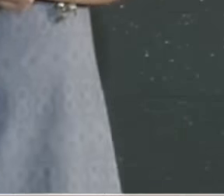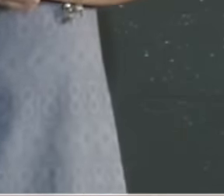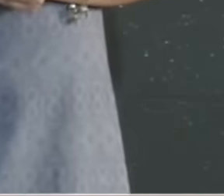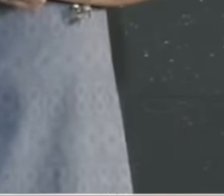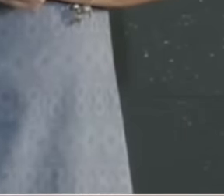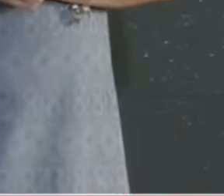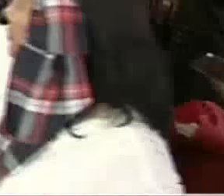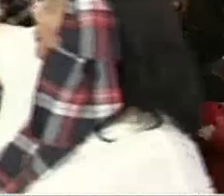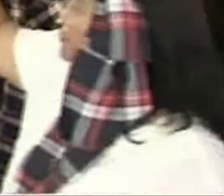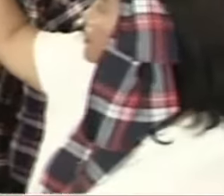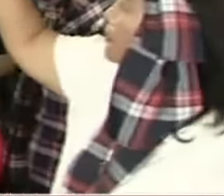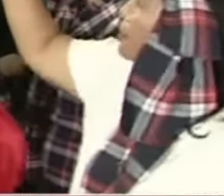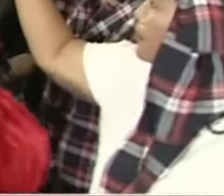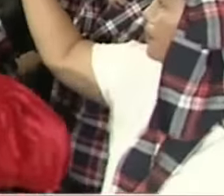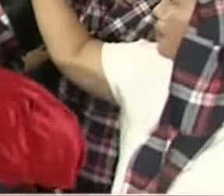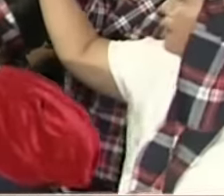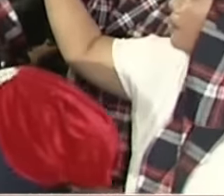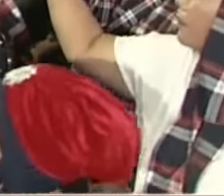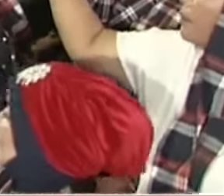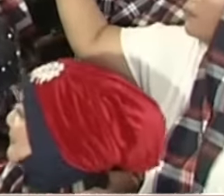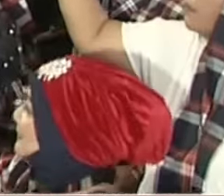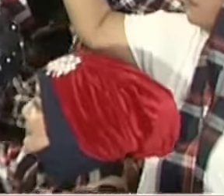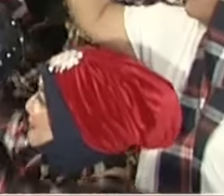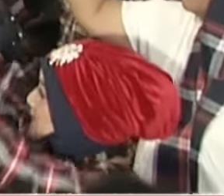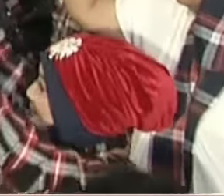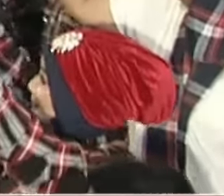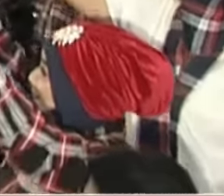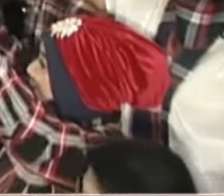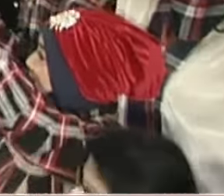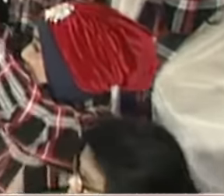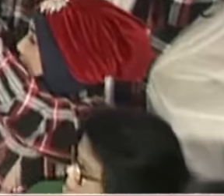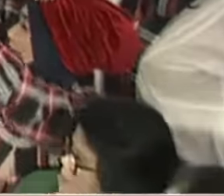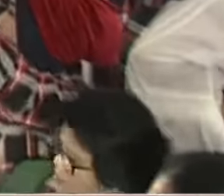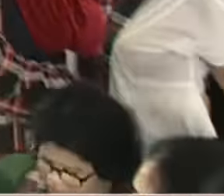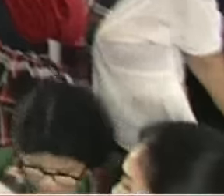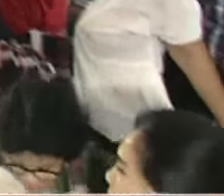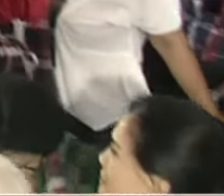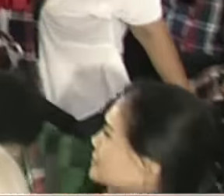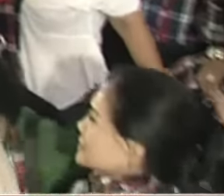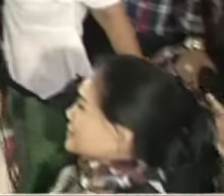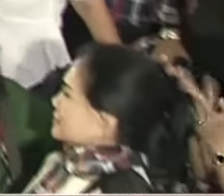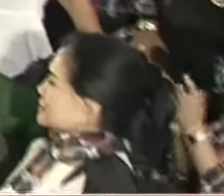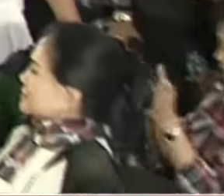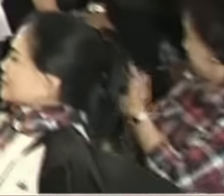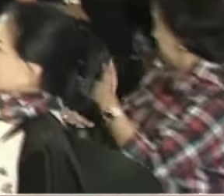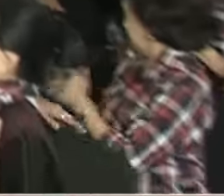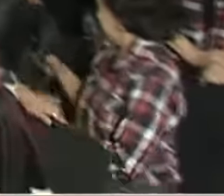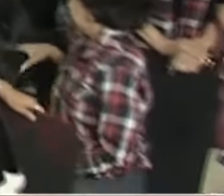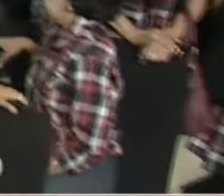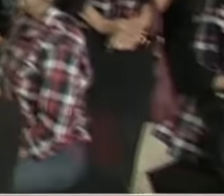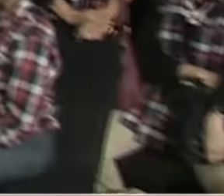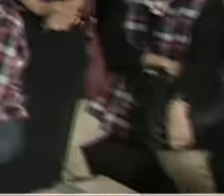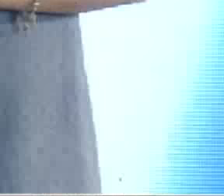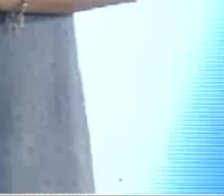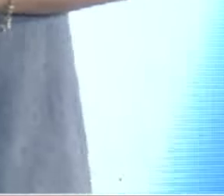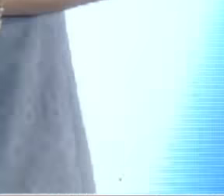kita kampanye secara damai bahwa kita sama-sama warga negara Indonesia. Baik, terima kasih. Waktunya habis, Mbak Ibu